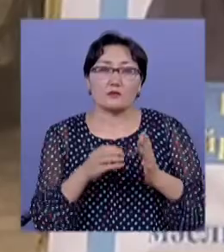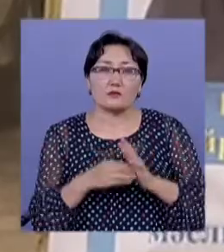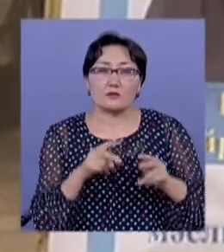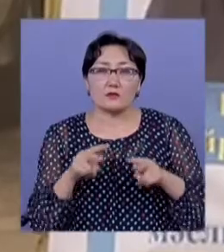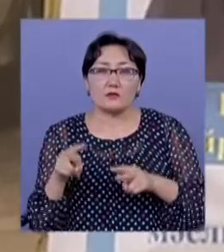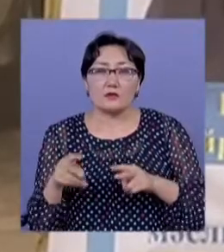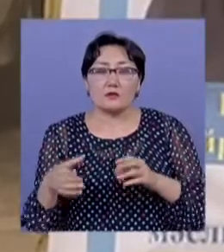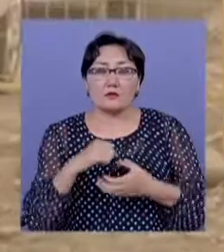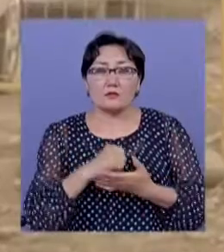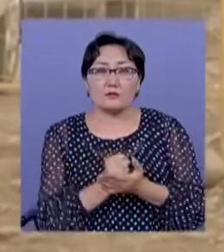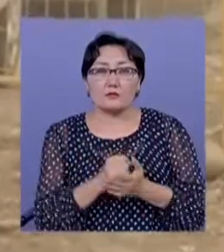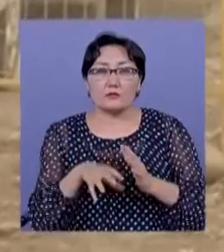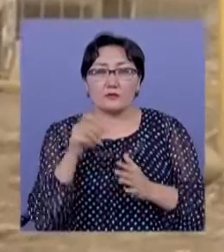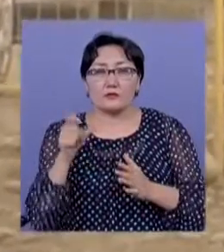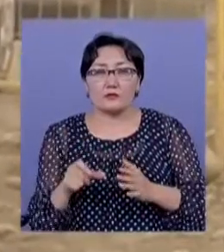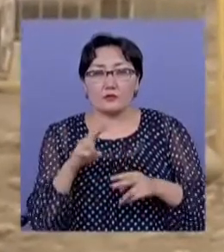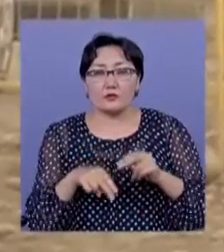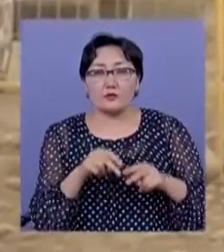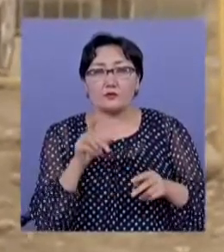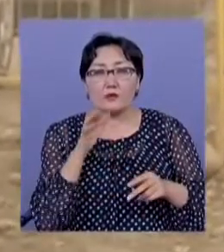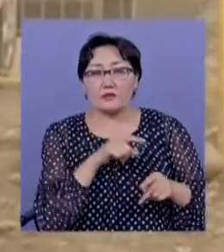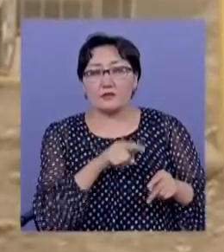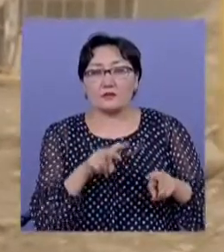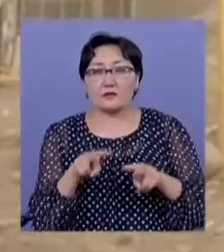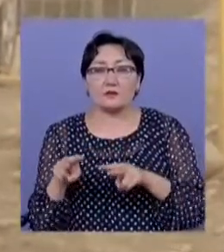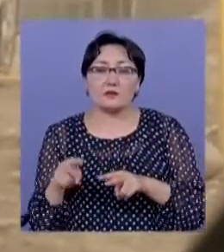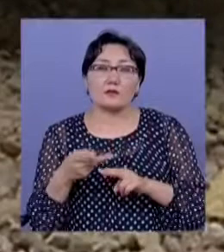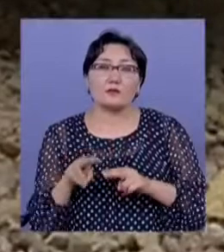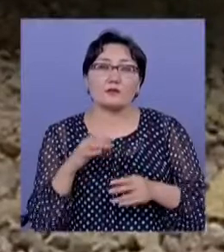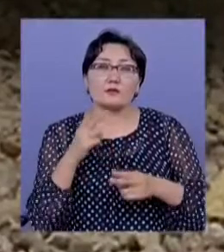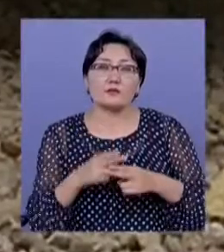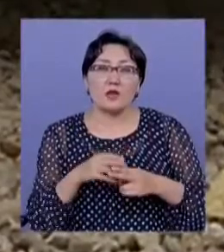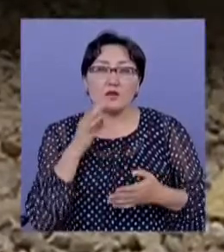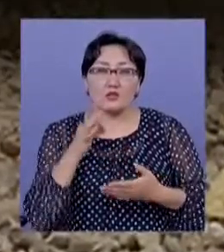Бекітілген мәслихат депутаттары құрылыс барысын қадағалап, кедергілер туындай қалса жауапты